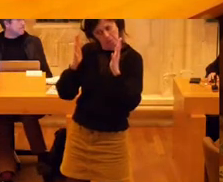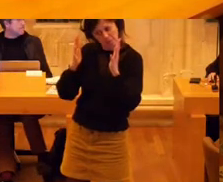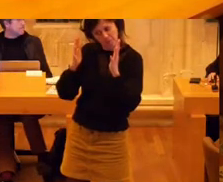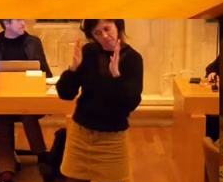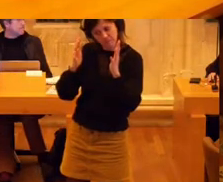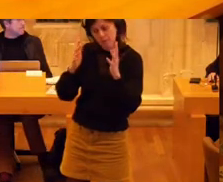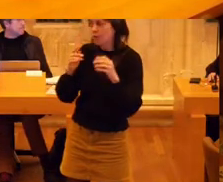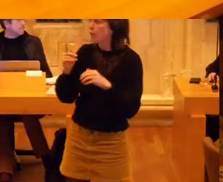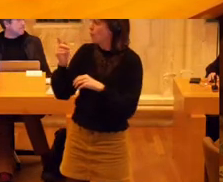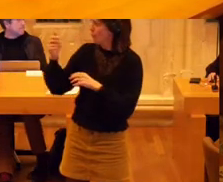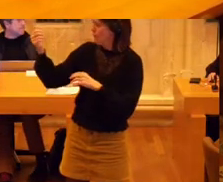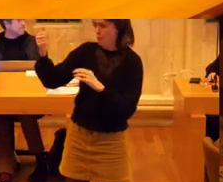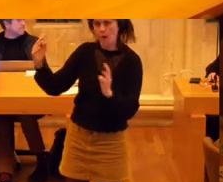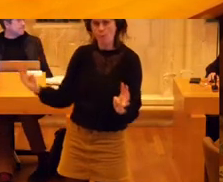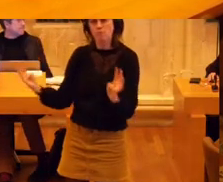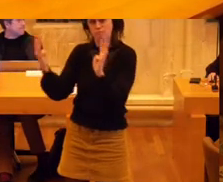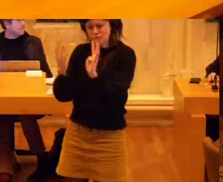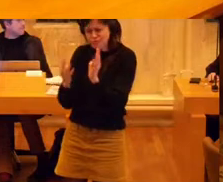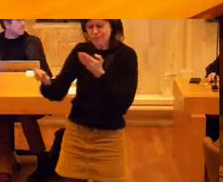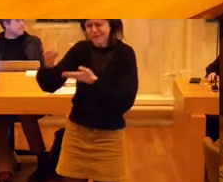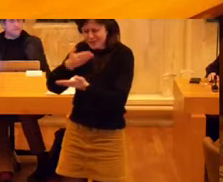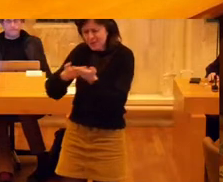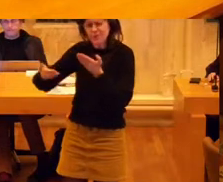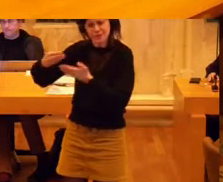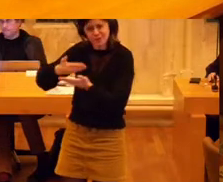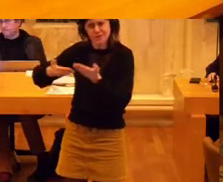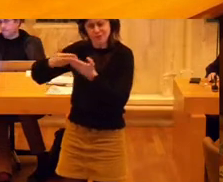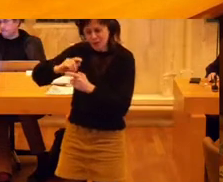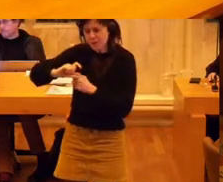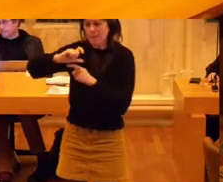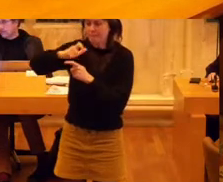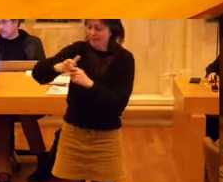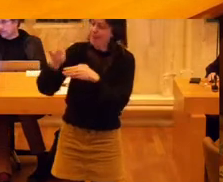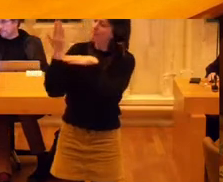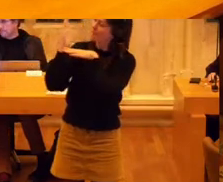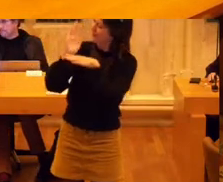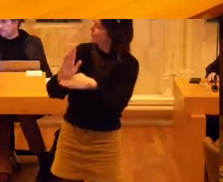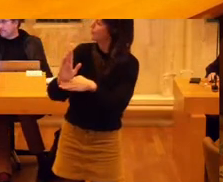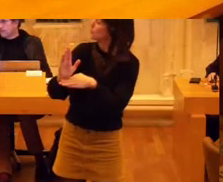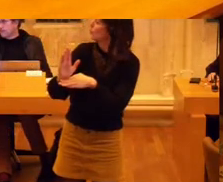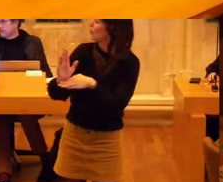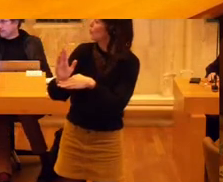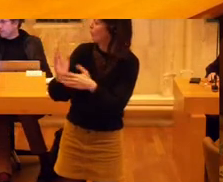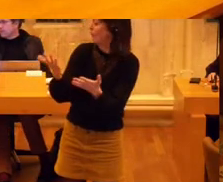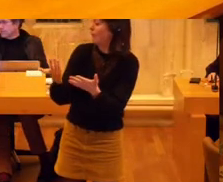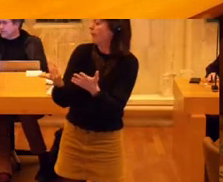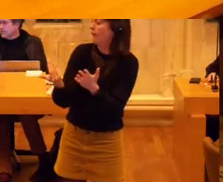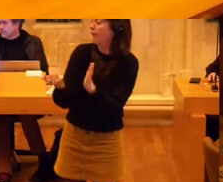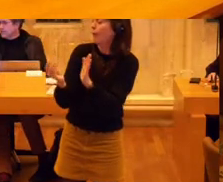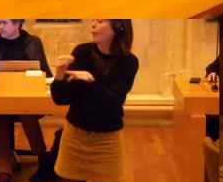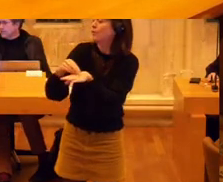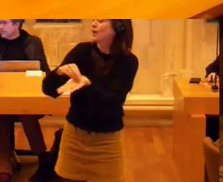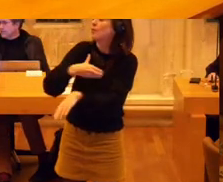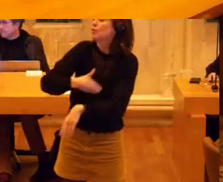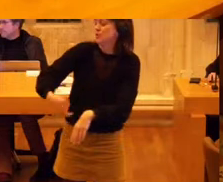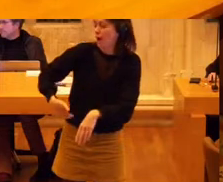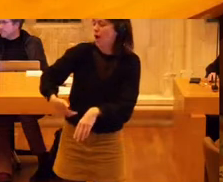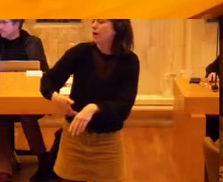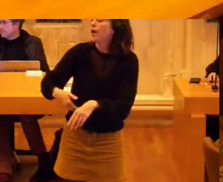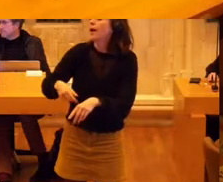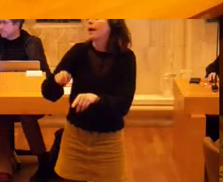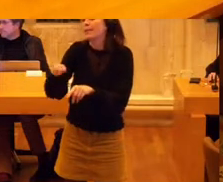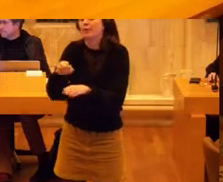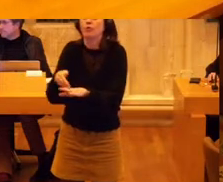pleine concertation et qui avait donné lieu à une présentation en conseil municipal et en amont aussi en commission.